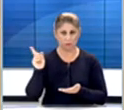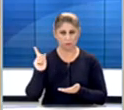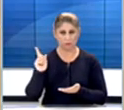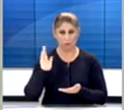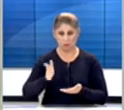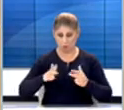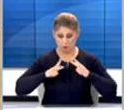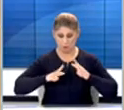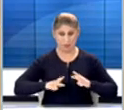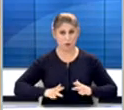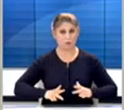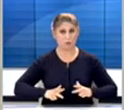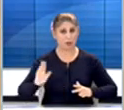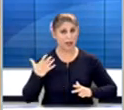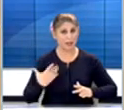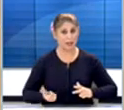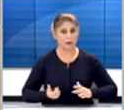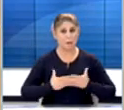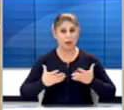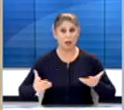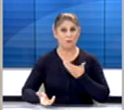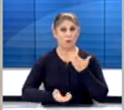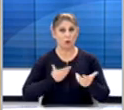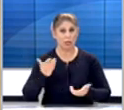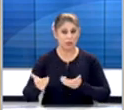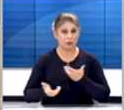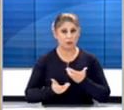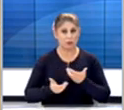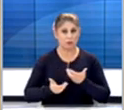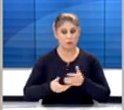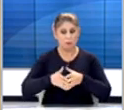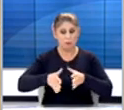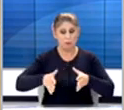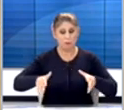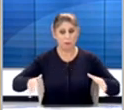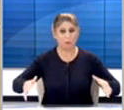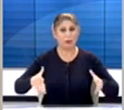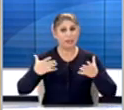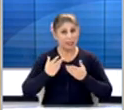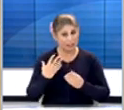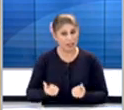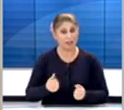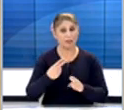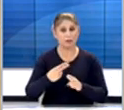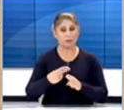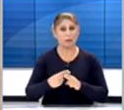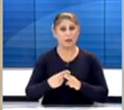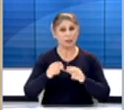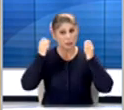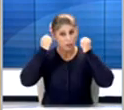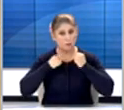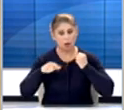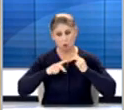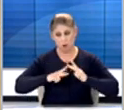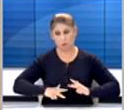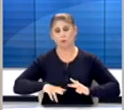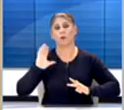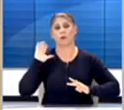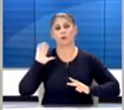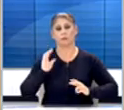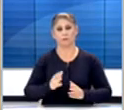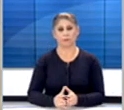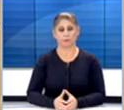είμαι ικανοποιημένος αν είχαμε μεγάλες φωτιές οι οποίες ξέφυγαν και οι οποίες έκαναν σημαντική ζημιά. Όχι, δεν μπορώ να είμαι ικανοποιημένος.